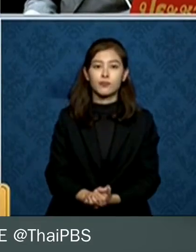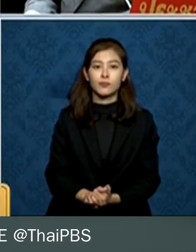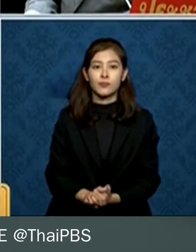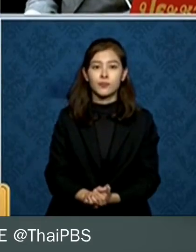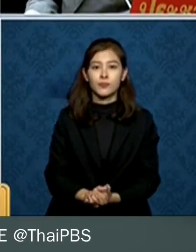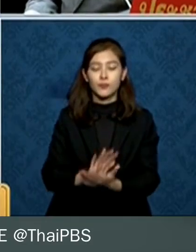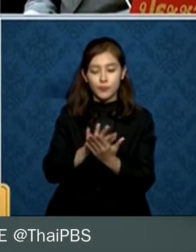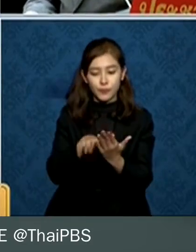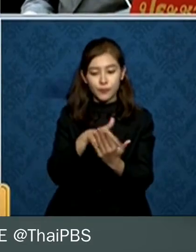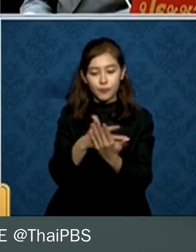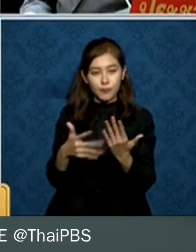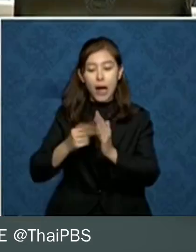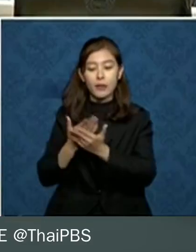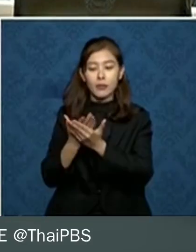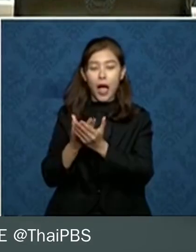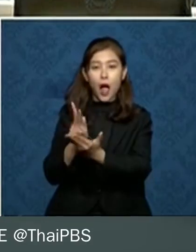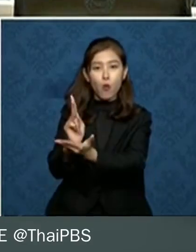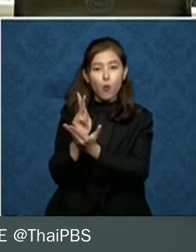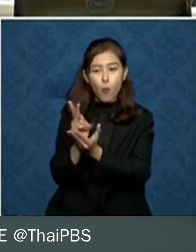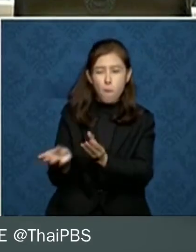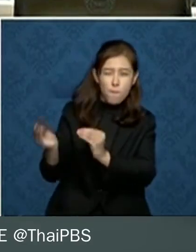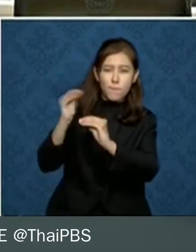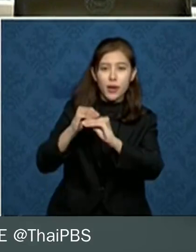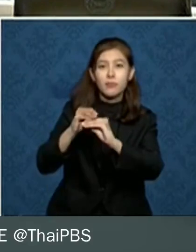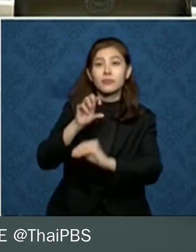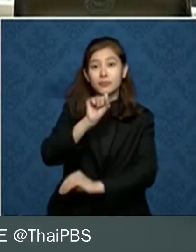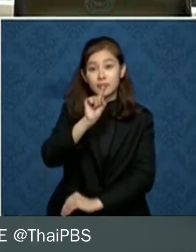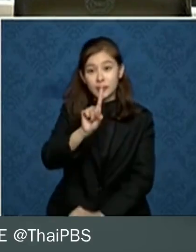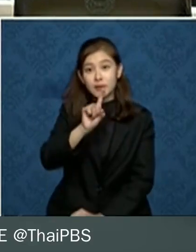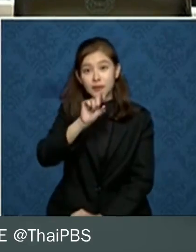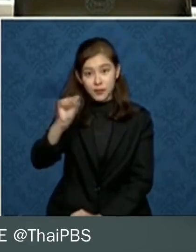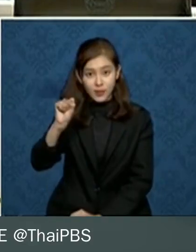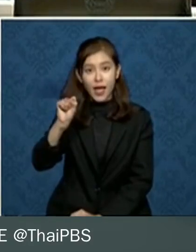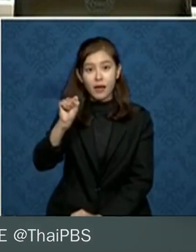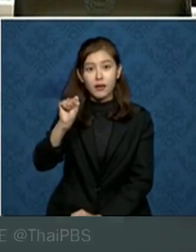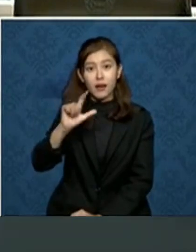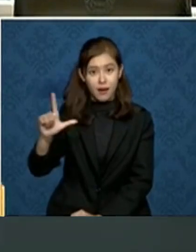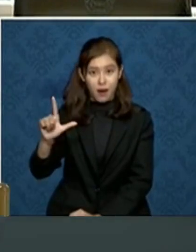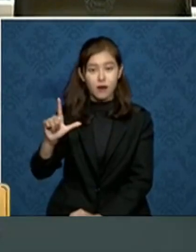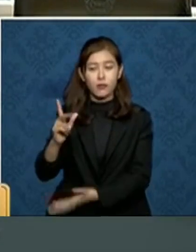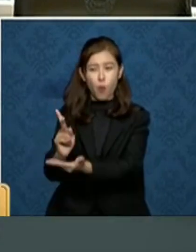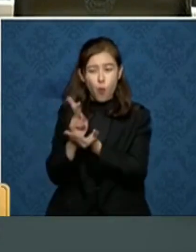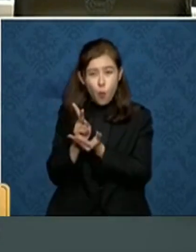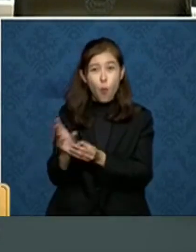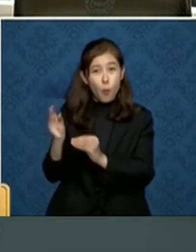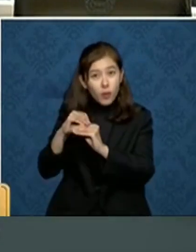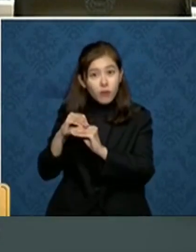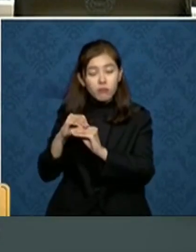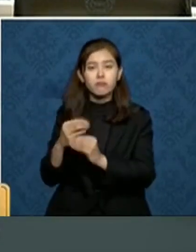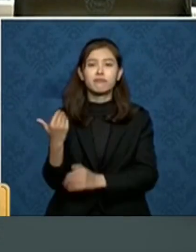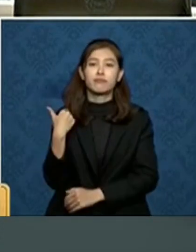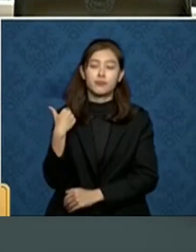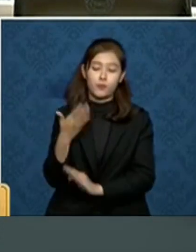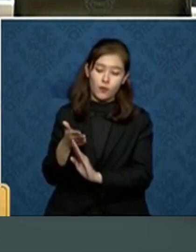เป็นงบประมาณฉบับเป็ดง่อยพวกท่านเคยวิจารณ์รัฐบาลที่แล้วว่าเป็นนักกู้แห่งลุ่ม